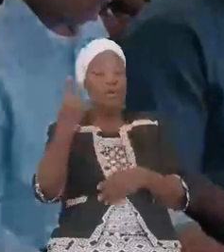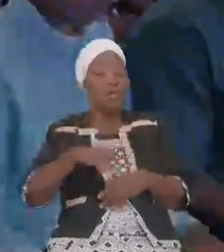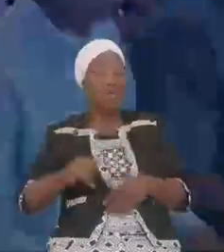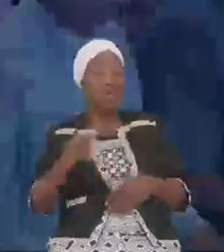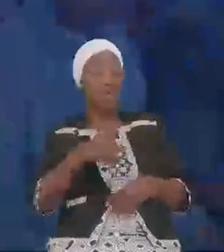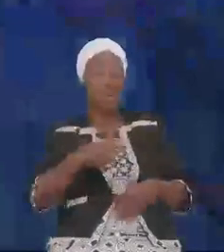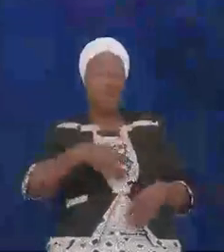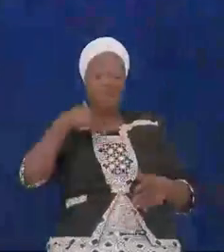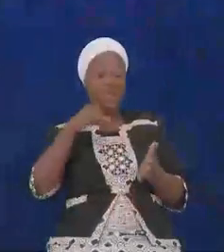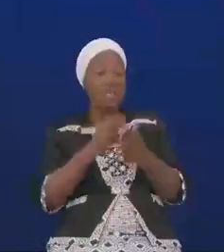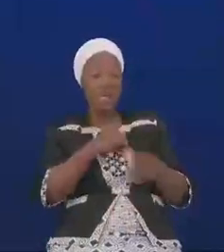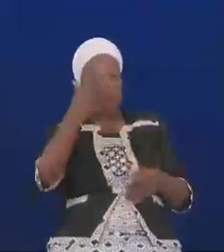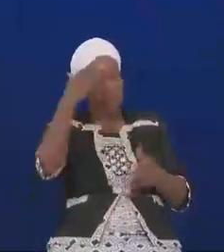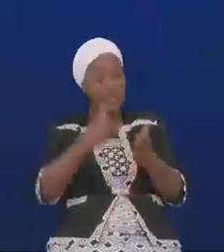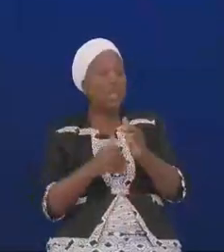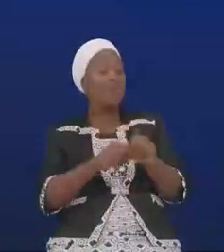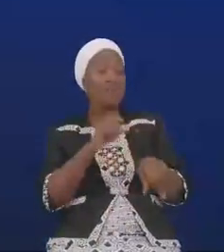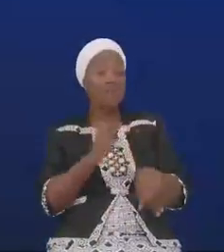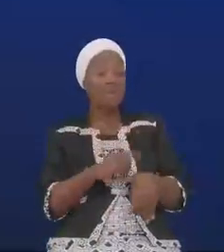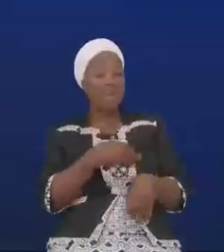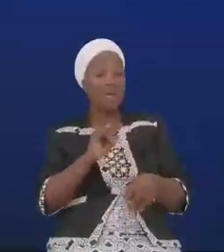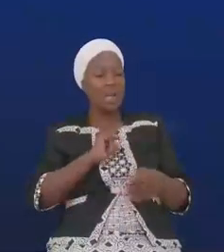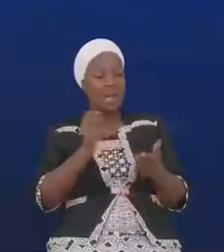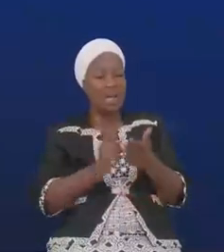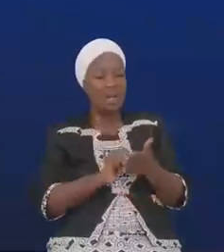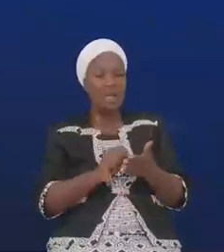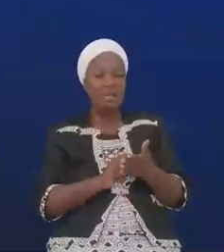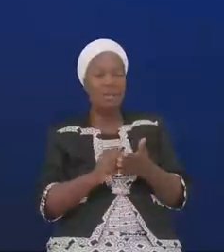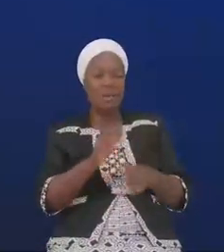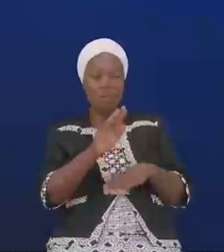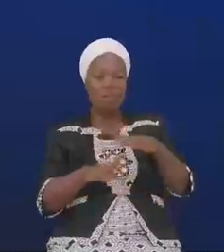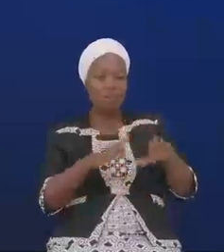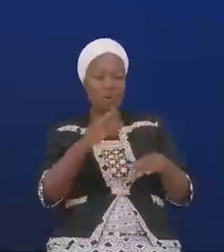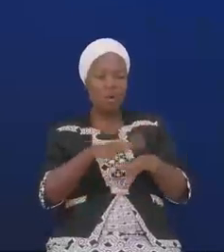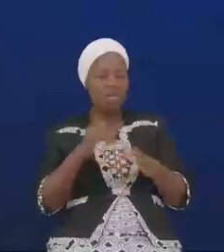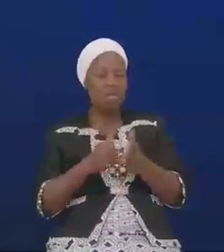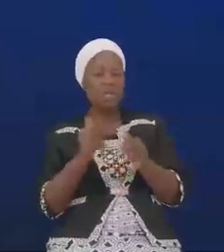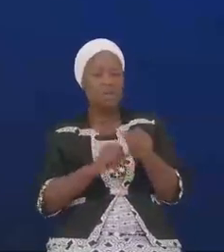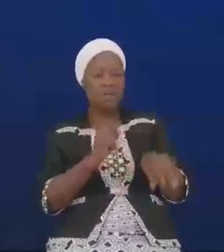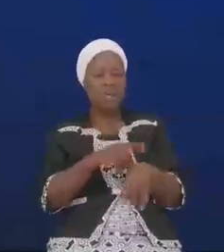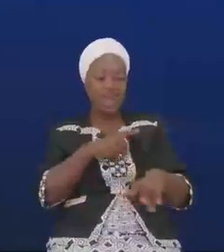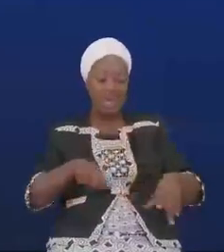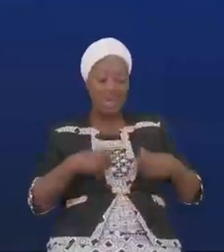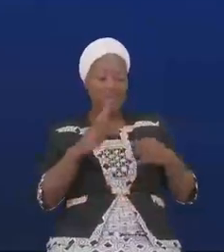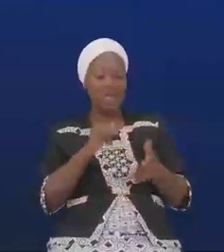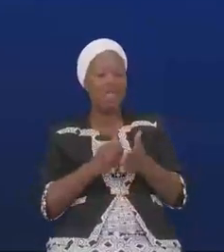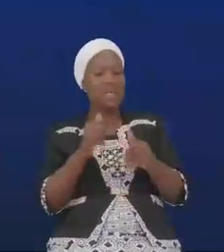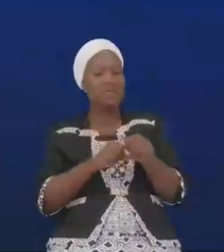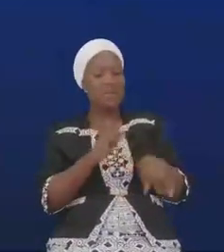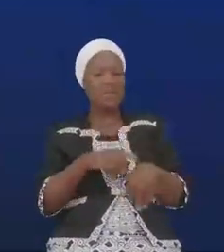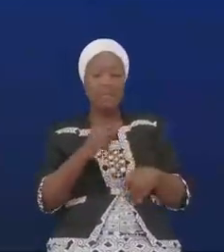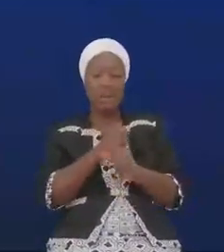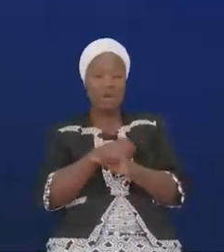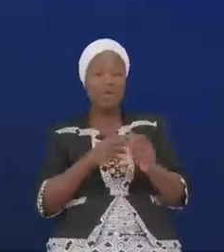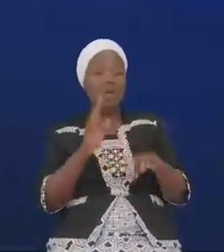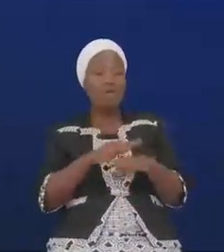tout moment. Je connais cela à tout moment. Et je vis par cet amour à tout